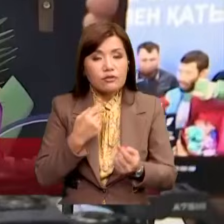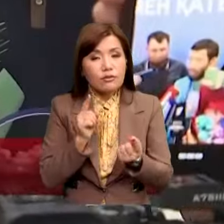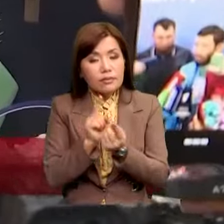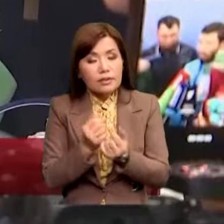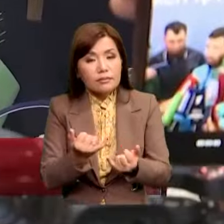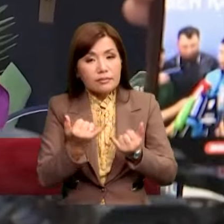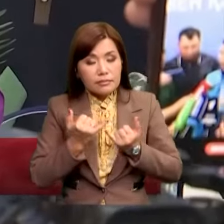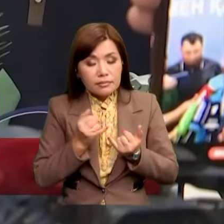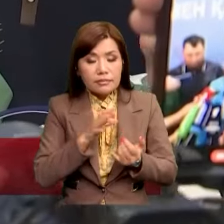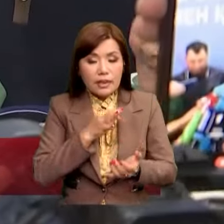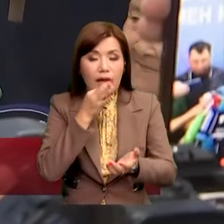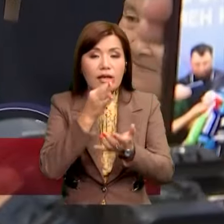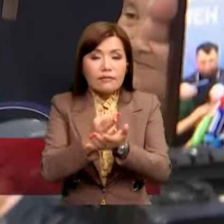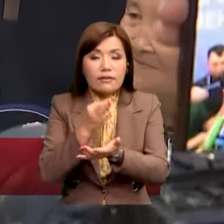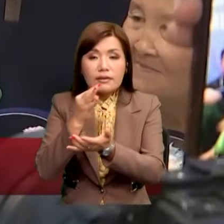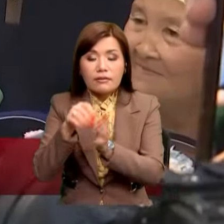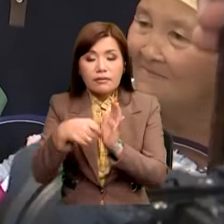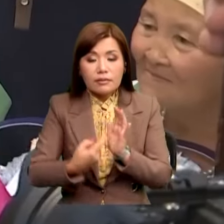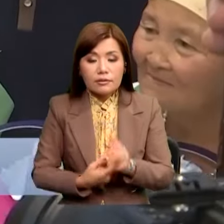и ответил на вопросы журналистов.